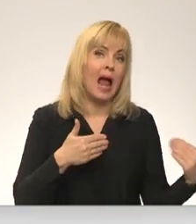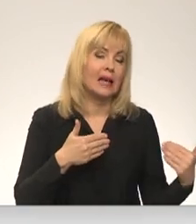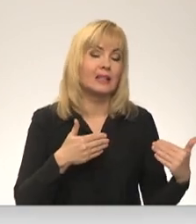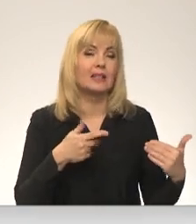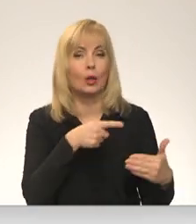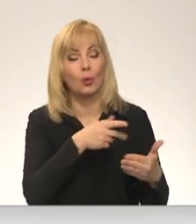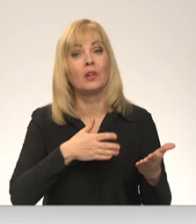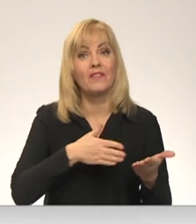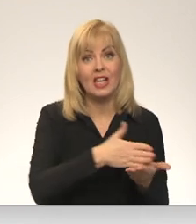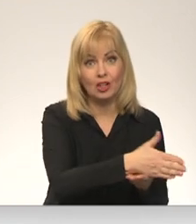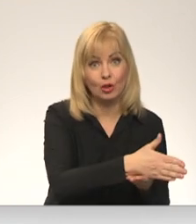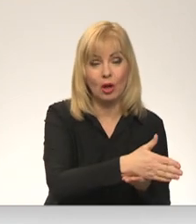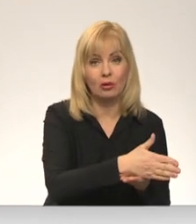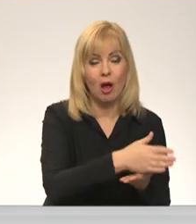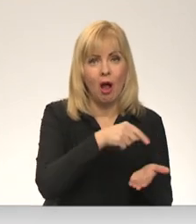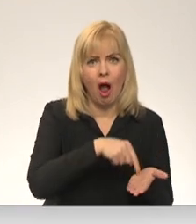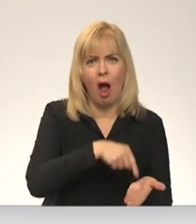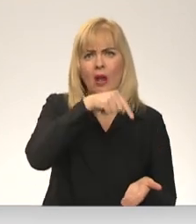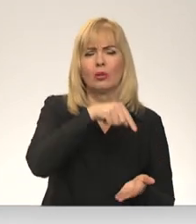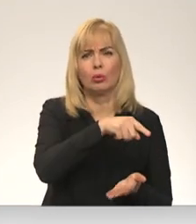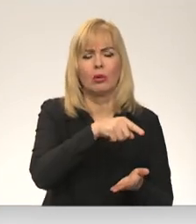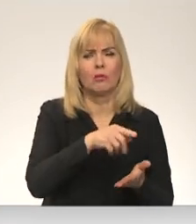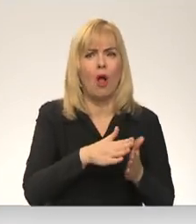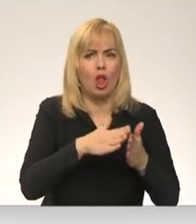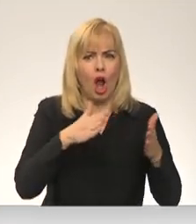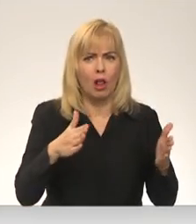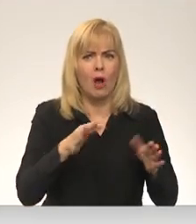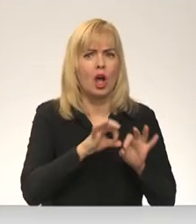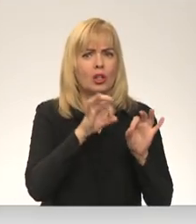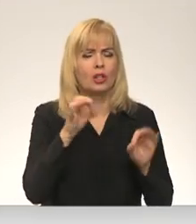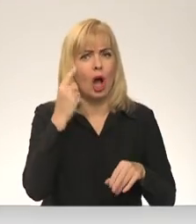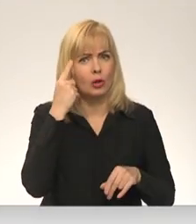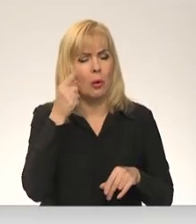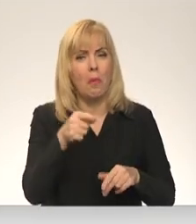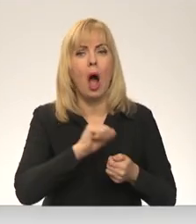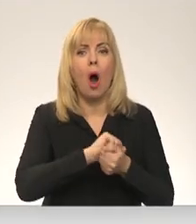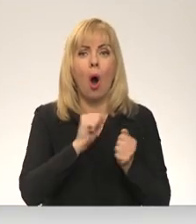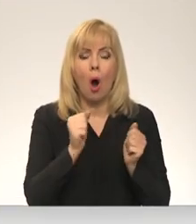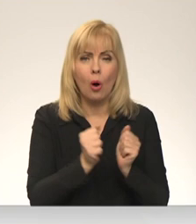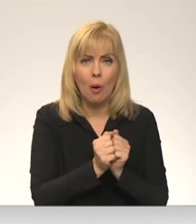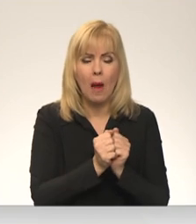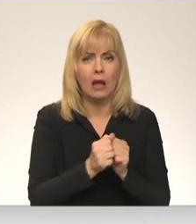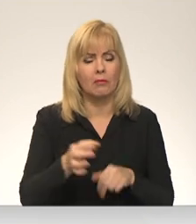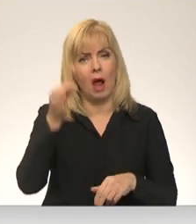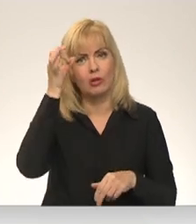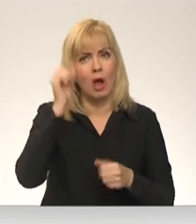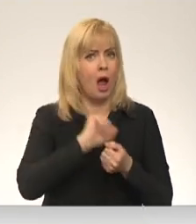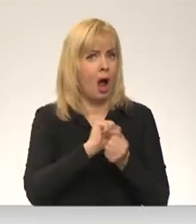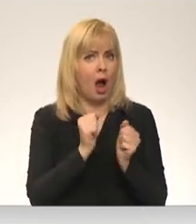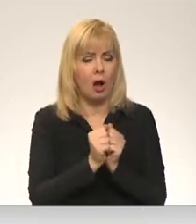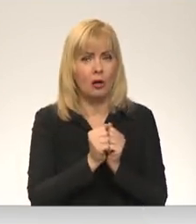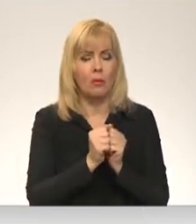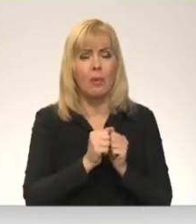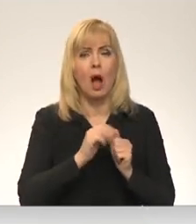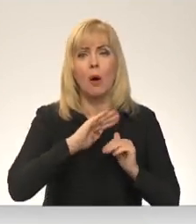virzienā. Un atdūros pret kaut kā milzīgu, es sākumā domāju, ka ir akmeņi, bet tad man sasliedzās prātā, ka akmeņi šajā pludmalē nekad